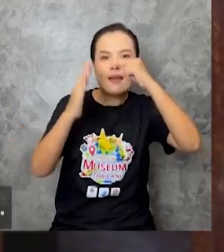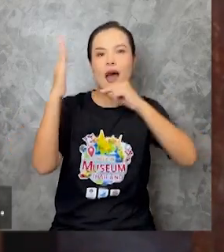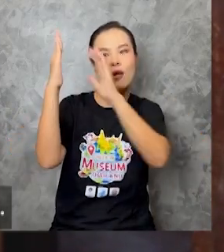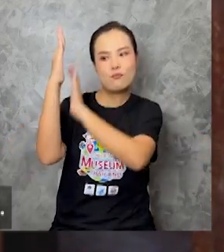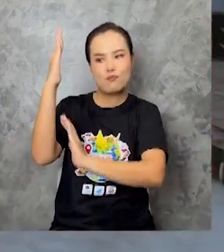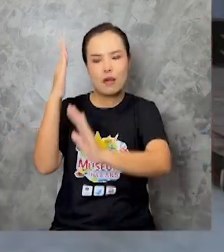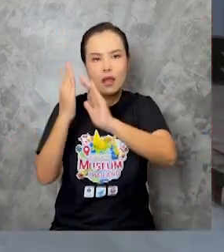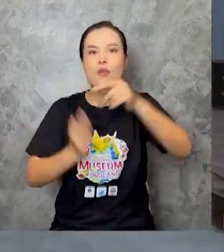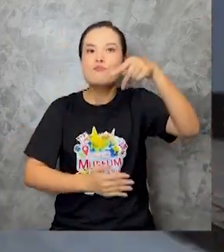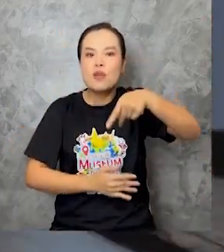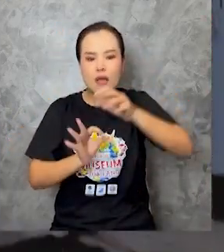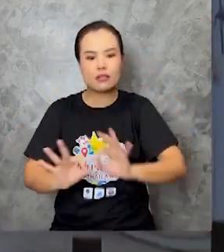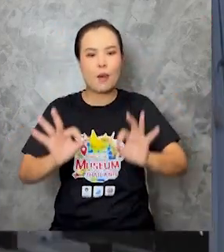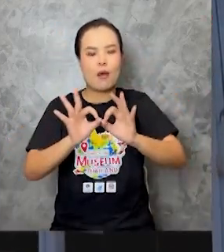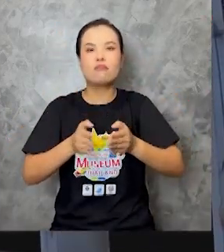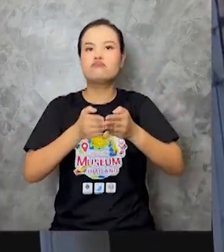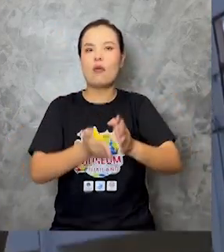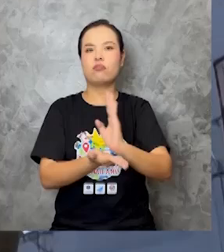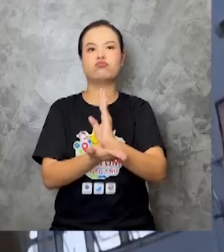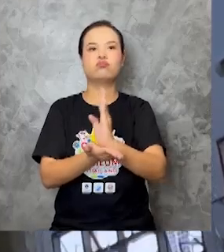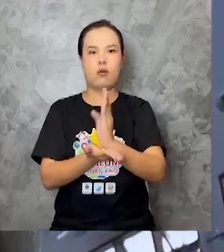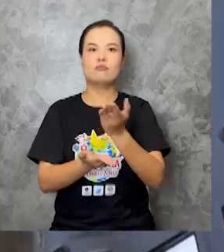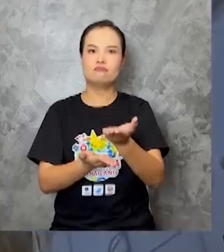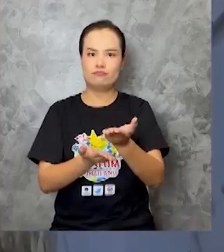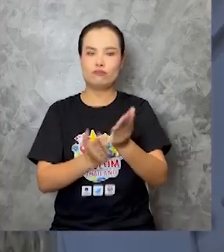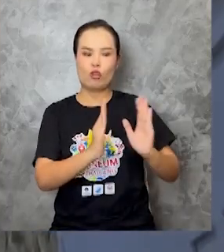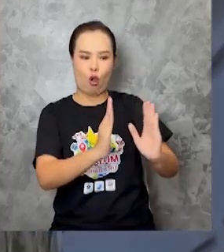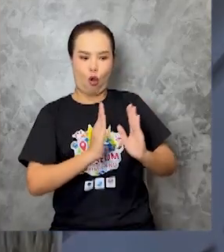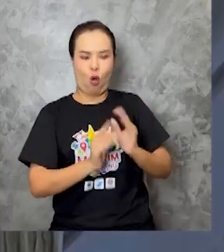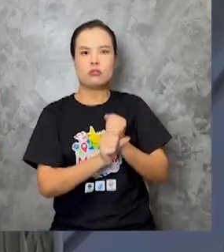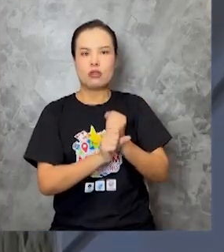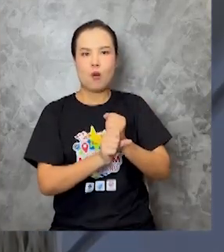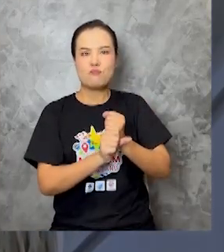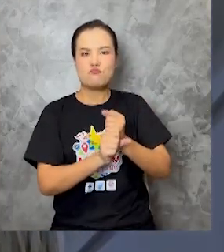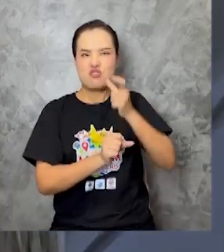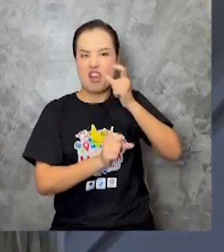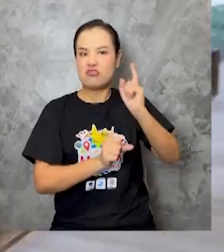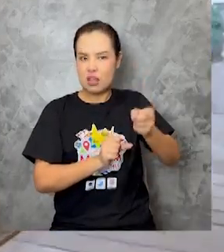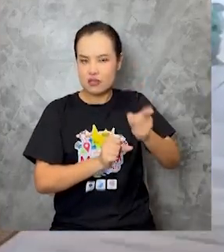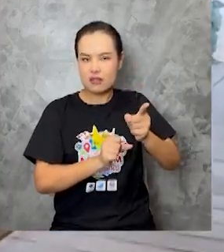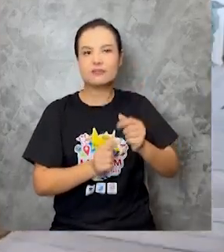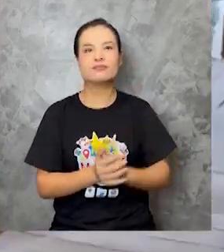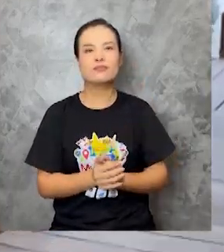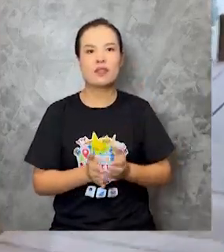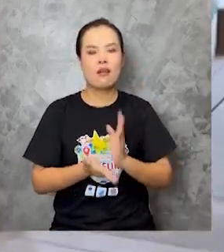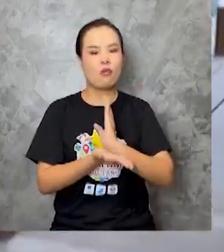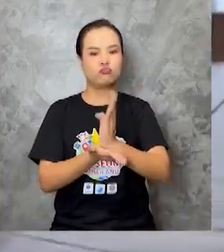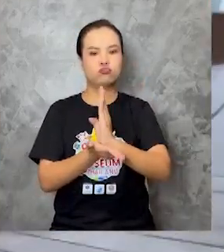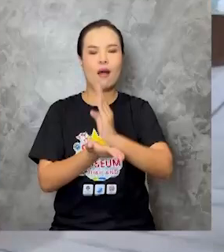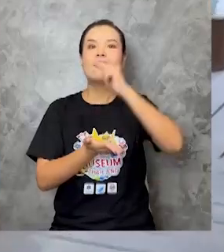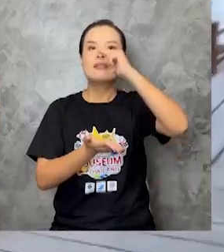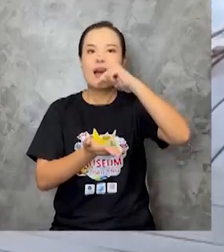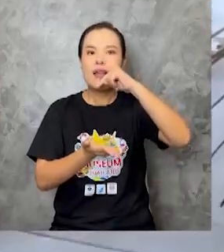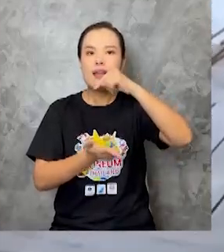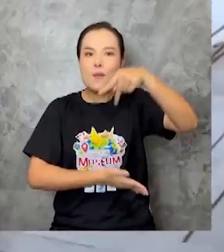ใต้น้ำในประเทศไทยถ้าจะพูดถึงไฮไลท์เนี่ยก็น่าจะเป็นเรือสำเภาลำนี้นะครับจำลองขึ้นมาจากของจริงลักษณะของเรือสำเภาลำนี้ก็เรีย